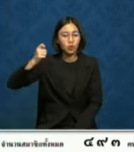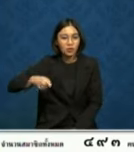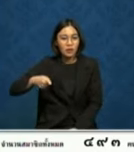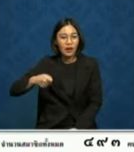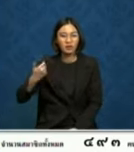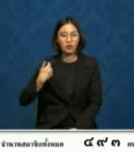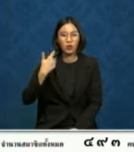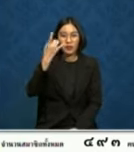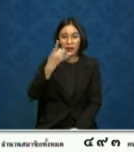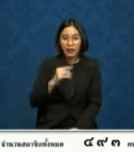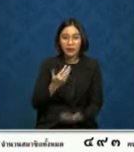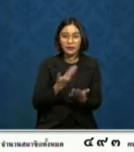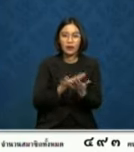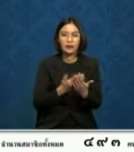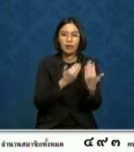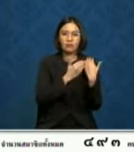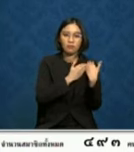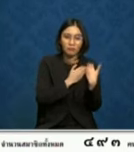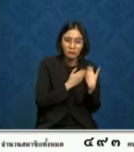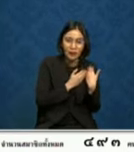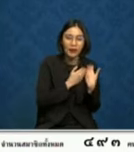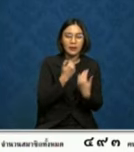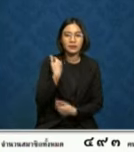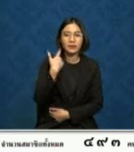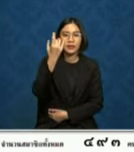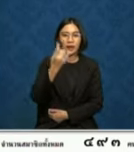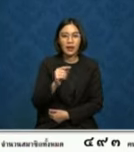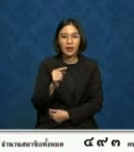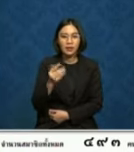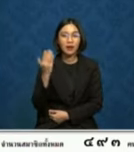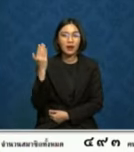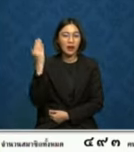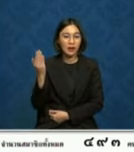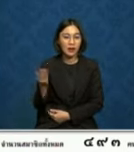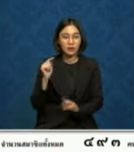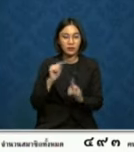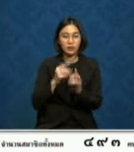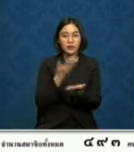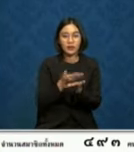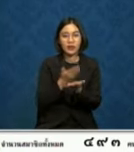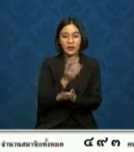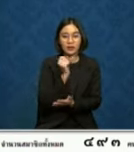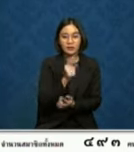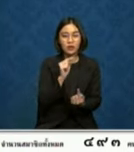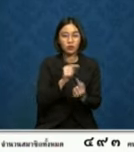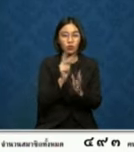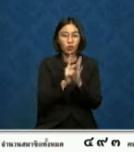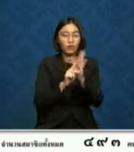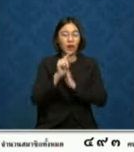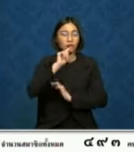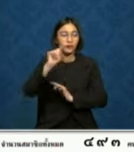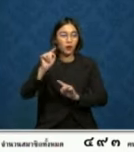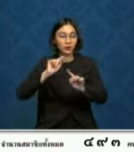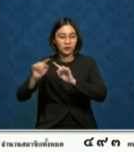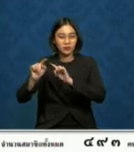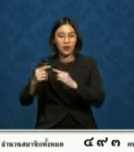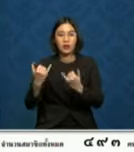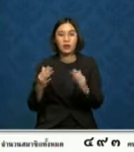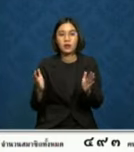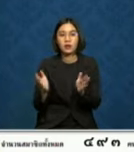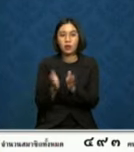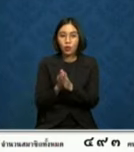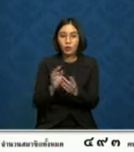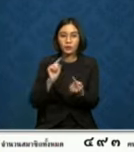เผชิญเขาต้องรับภาระค่าใช้จ่ายอะไรบ้างนะครับนี่คำนวณเฉพาะเรื่องของค่าใช้จ่ายในการดำเนินคดีนะครับยังไม่รวม